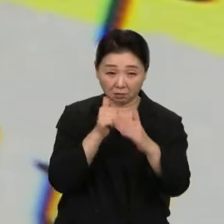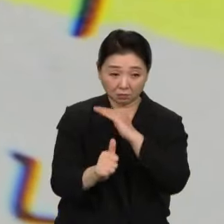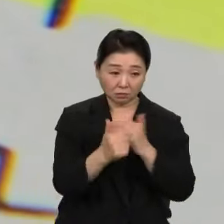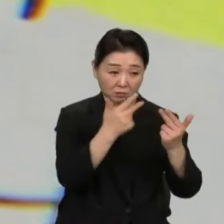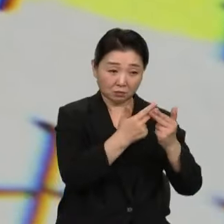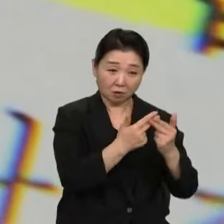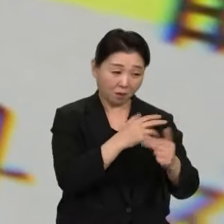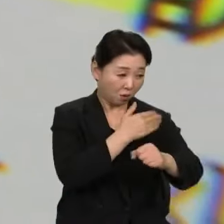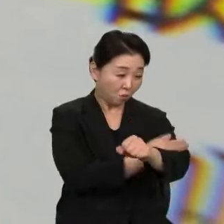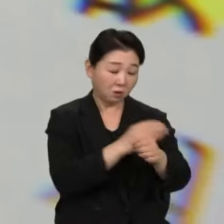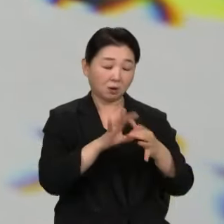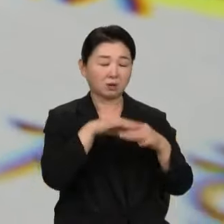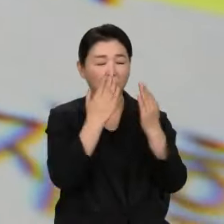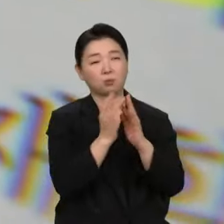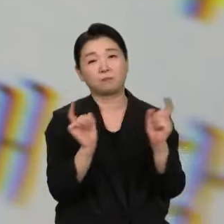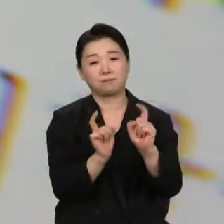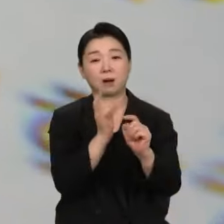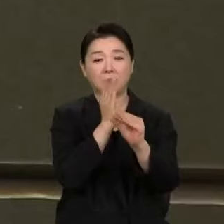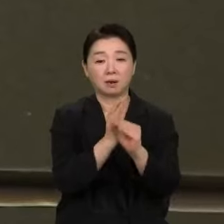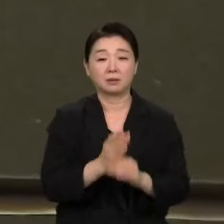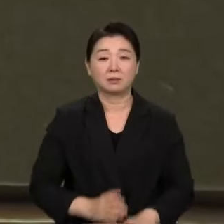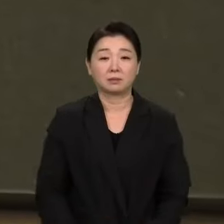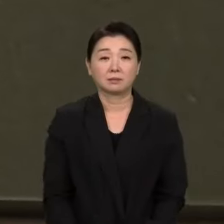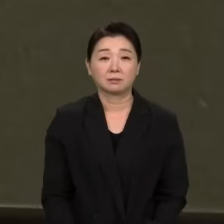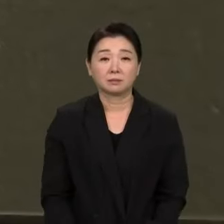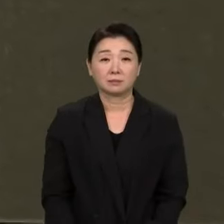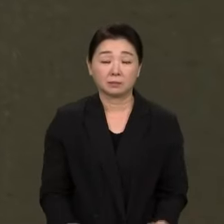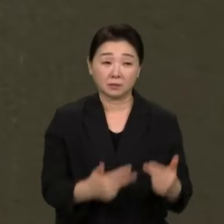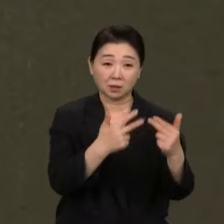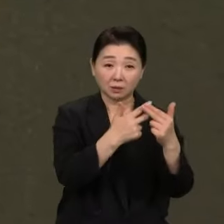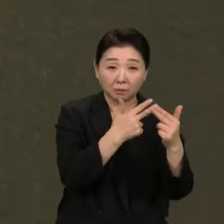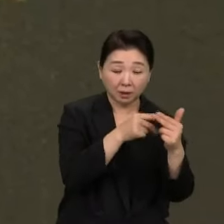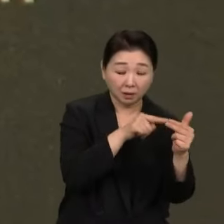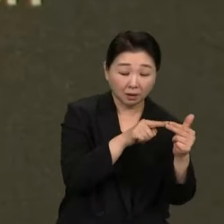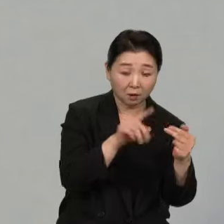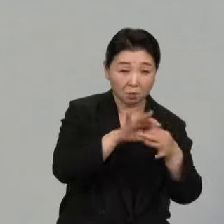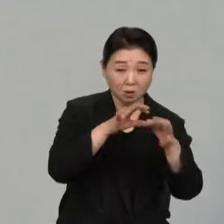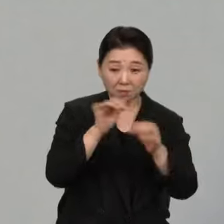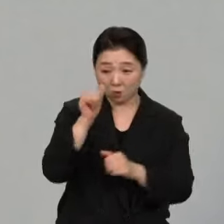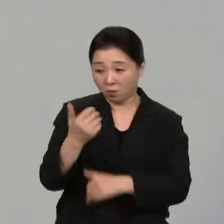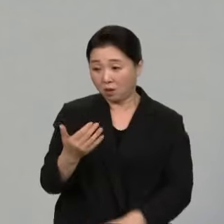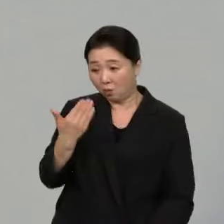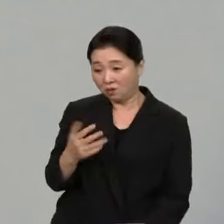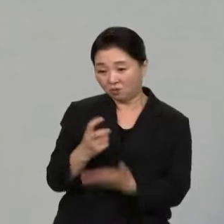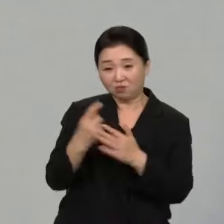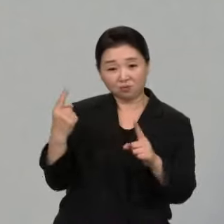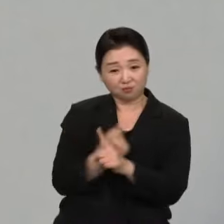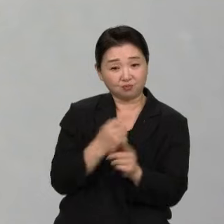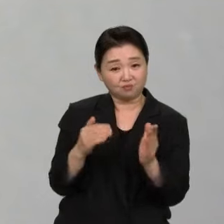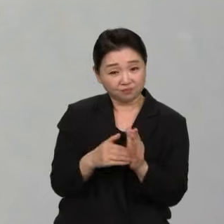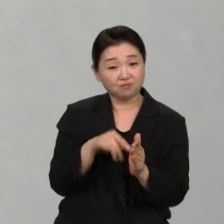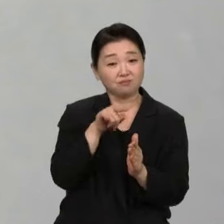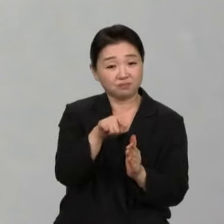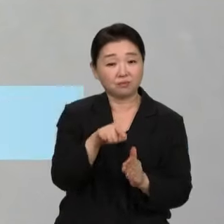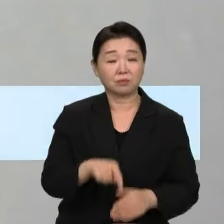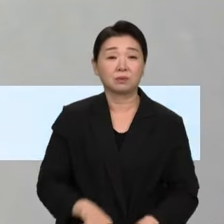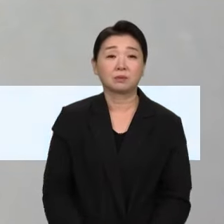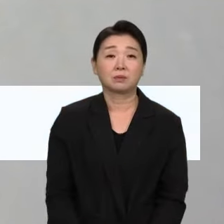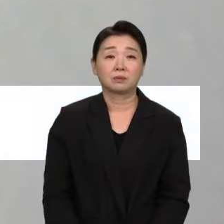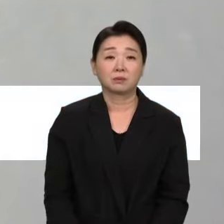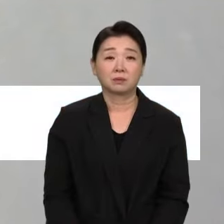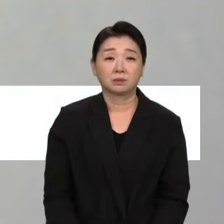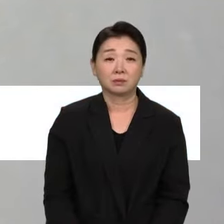권리 범위를 놓고 논쟁이 이어졌습니다. 또 협회가 올림픽 5개월 전 규정을 고친 사실이 JTBC 보도로